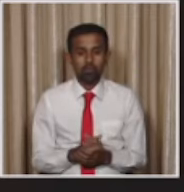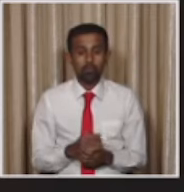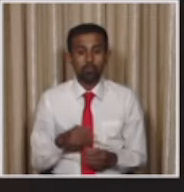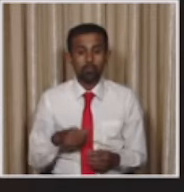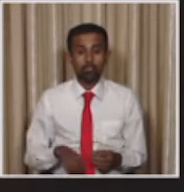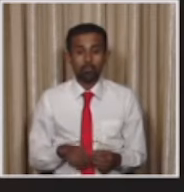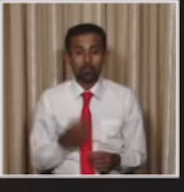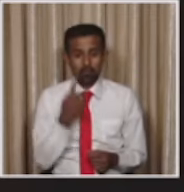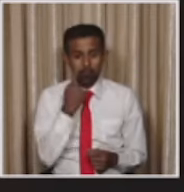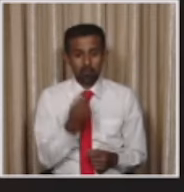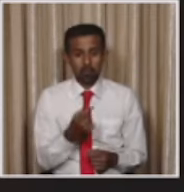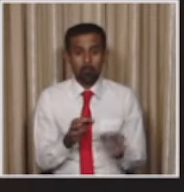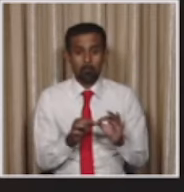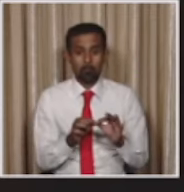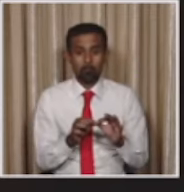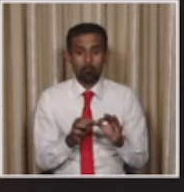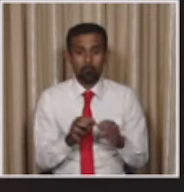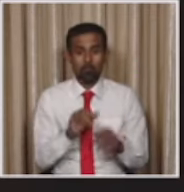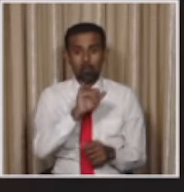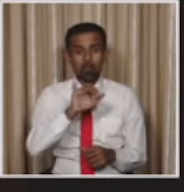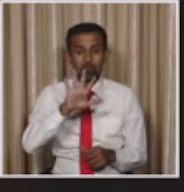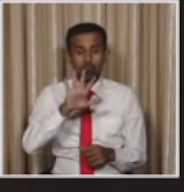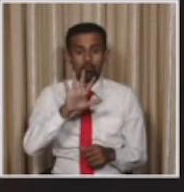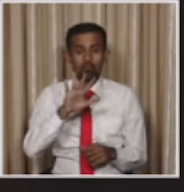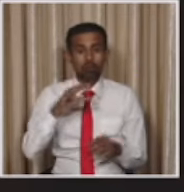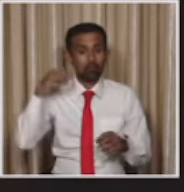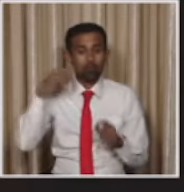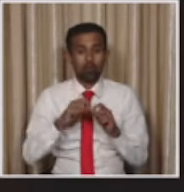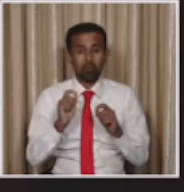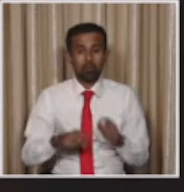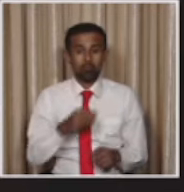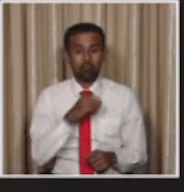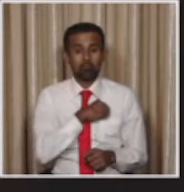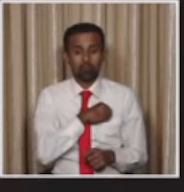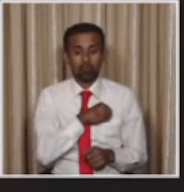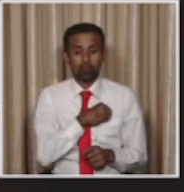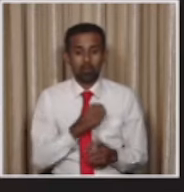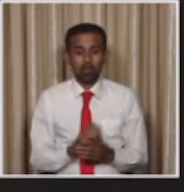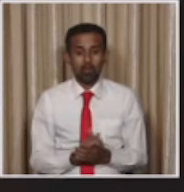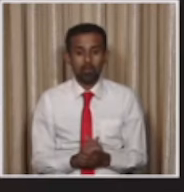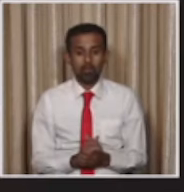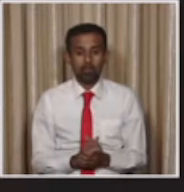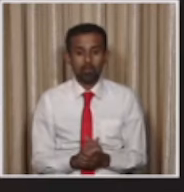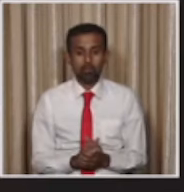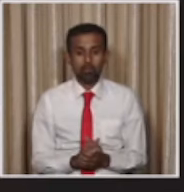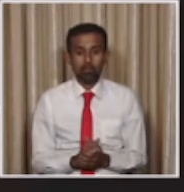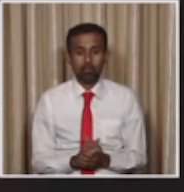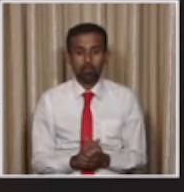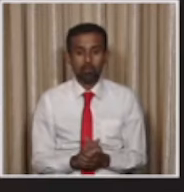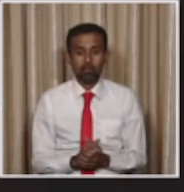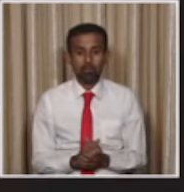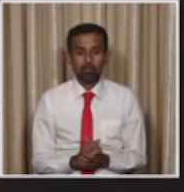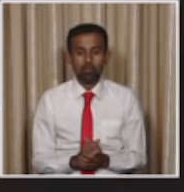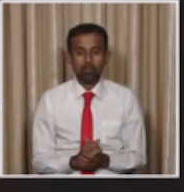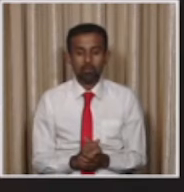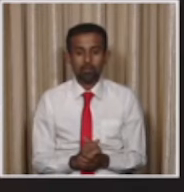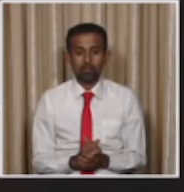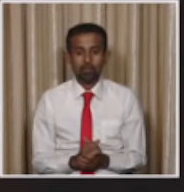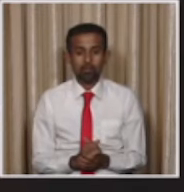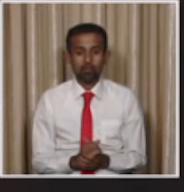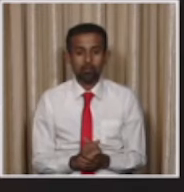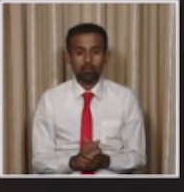දැක්ක බිලියන් 65ක් විදුලි බල මණ්ඩලයේ ලාභයි විදුලිය දැන් එතකොට ඉන්ධන වලින්